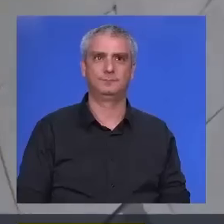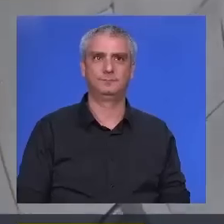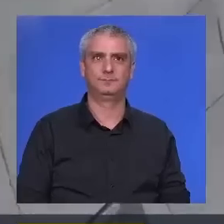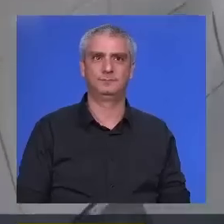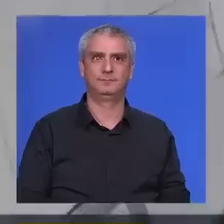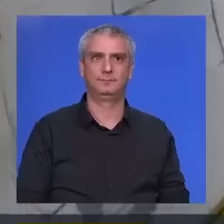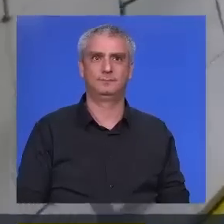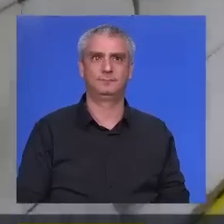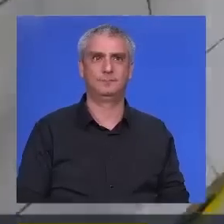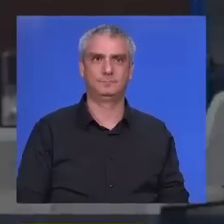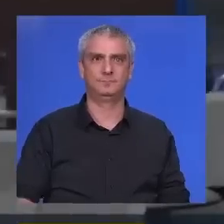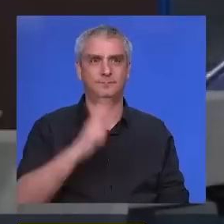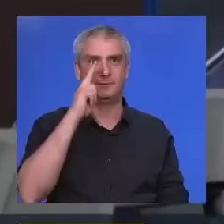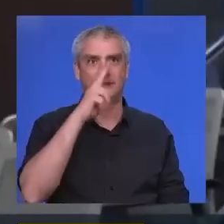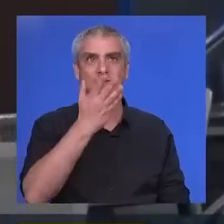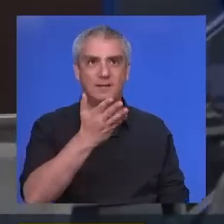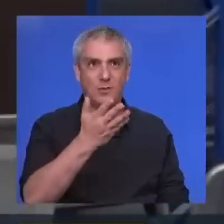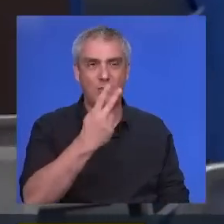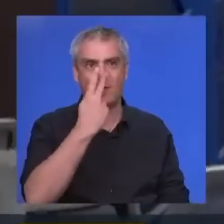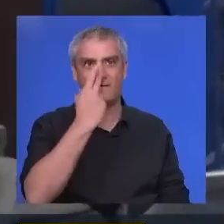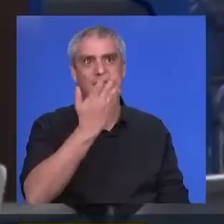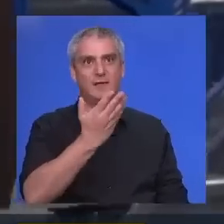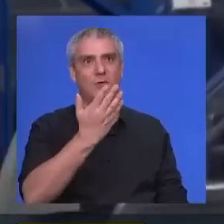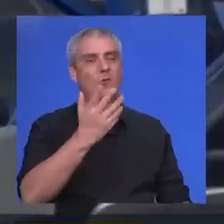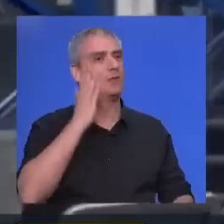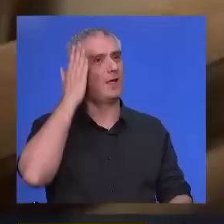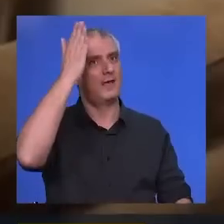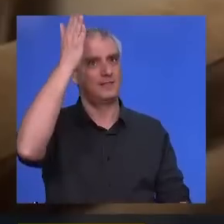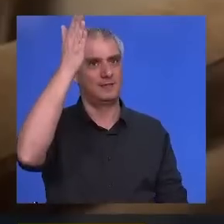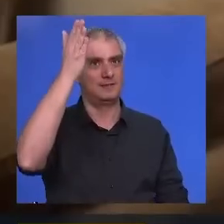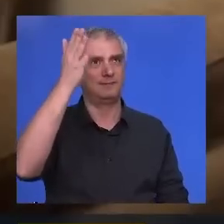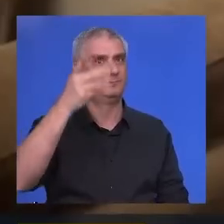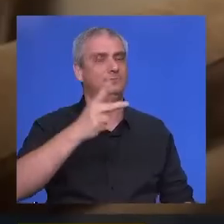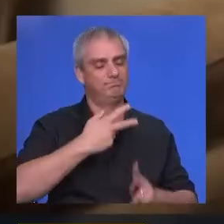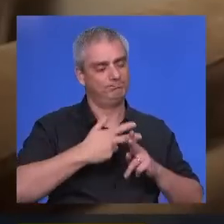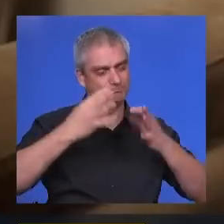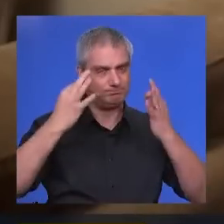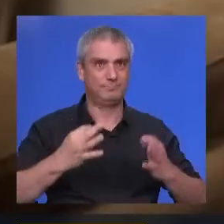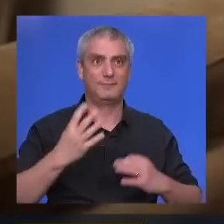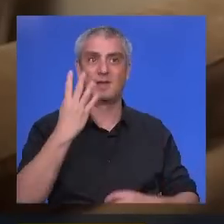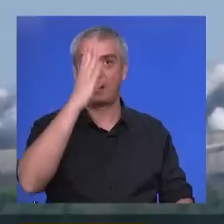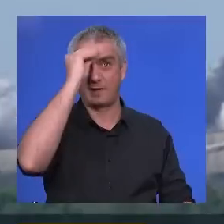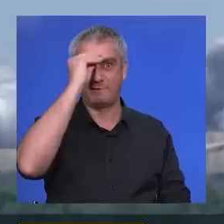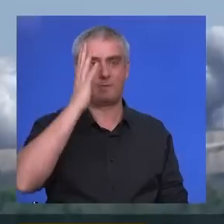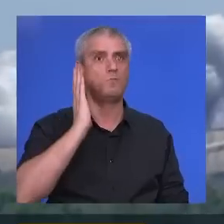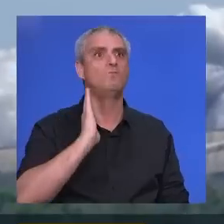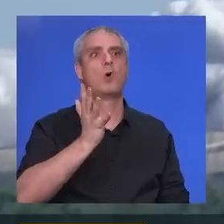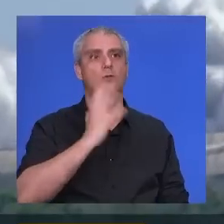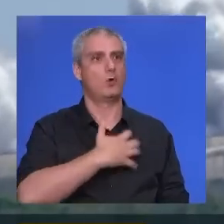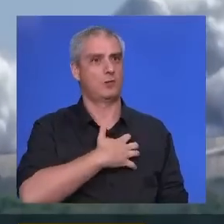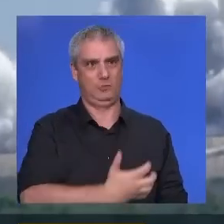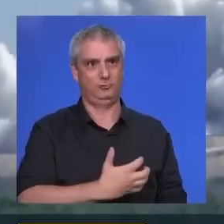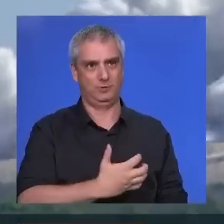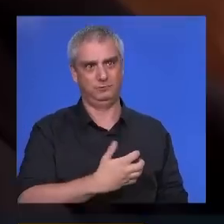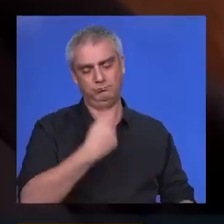תסתכלו עליהם ותראו את פני העתיד, במלוא מובן המילה. ארבעה גברים מאוד מאוד עשירים שקנו לעצמם